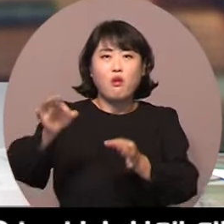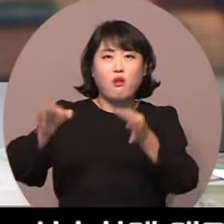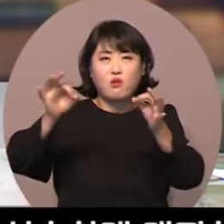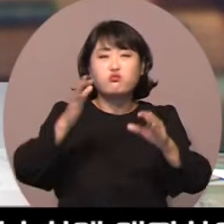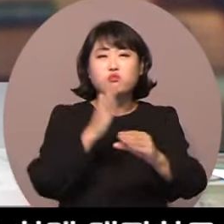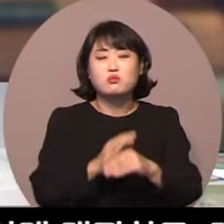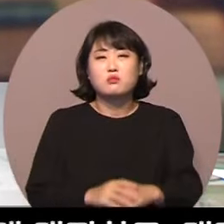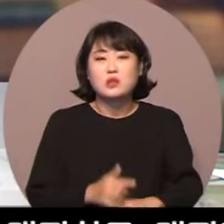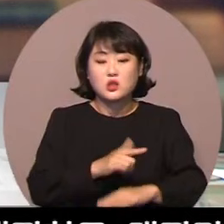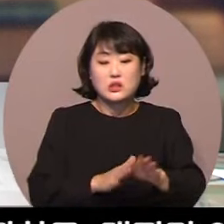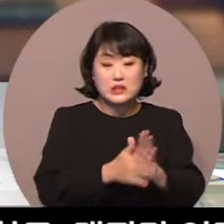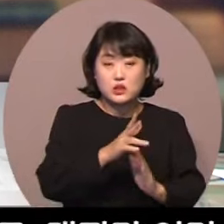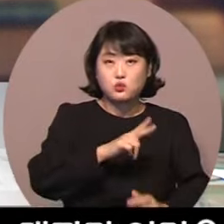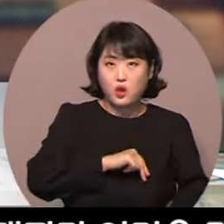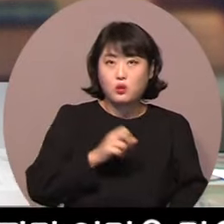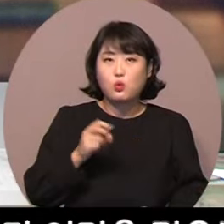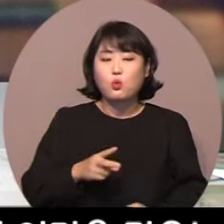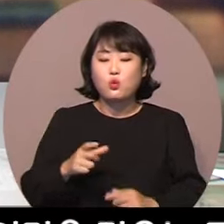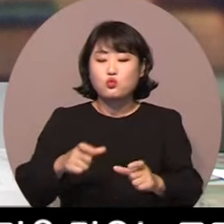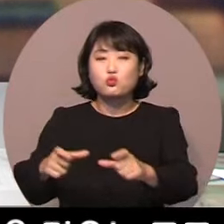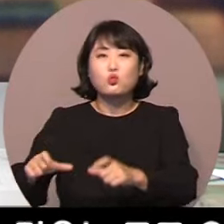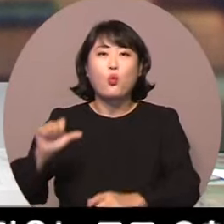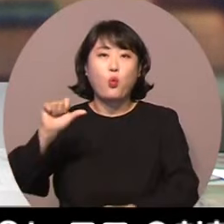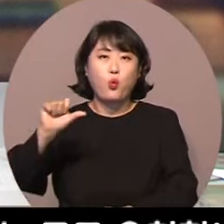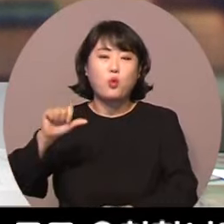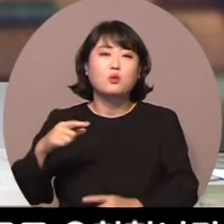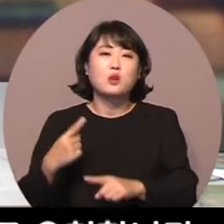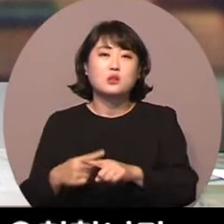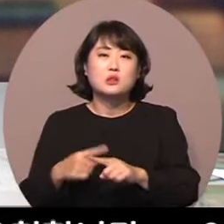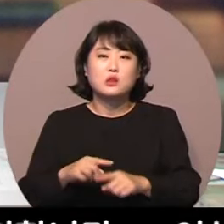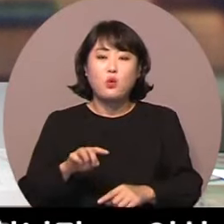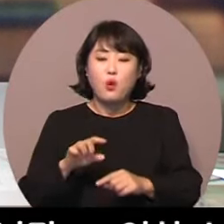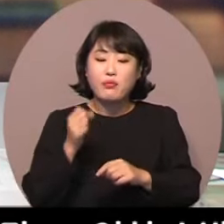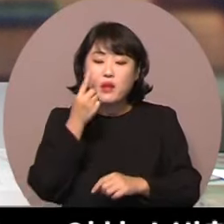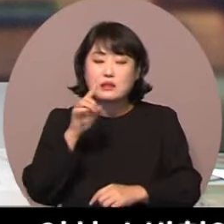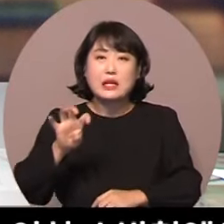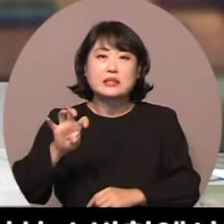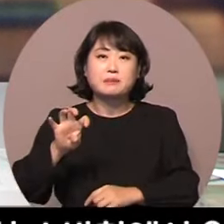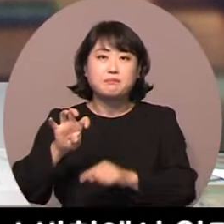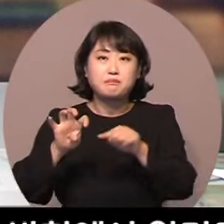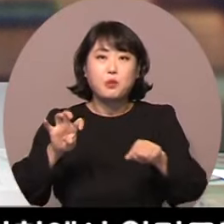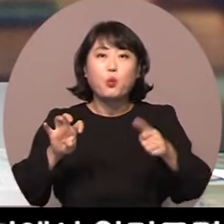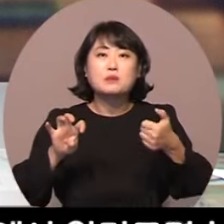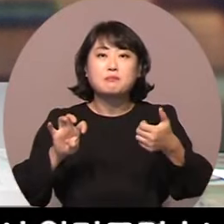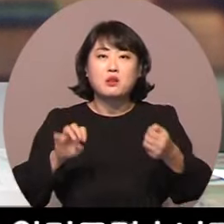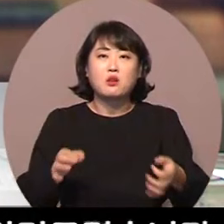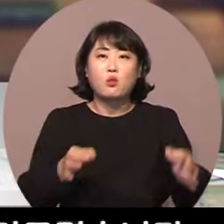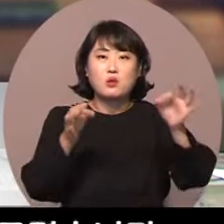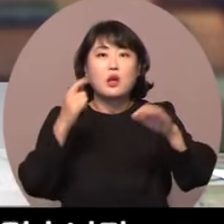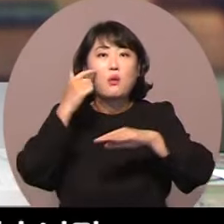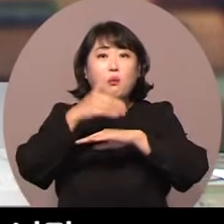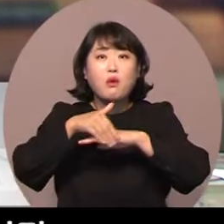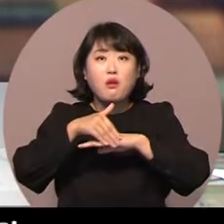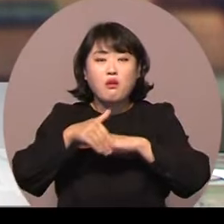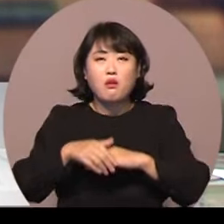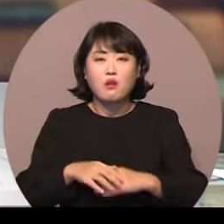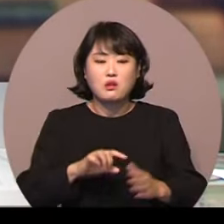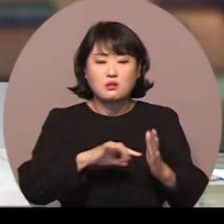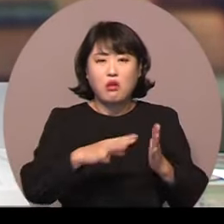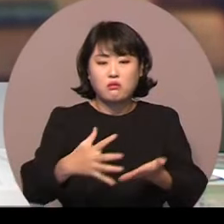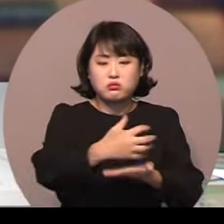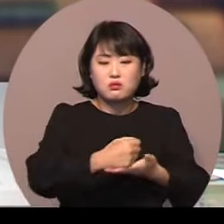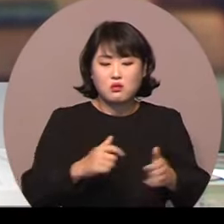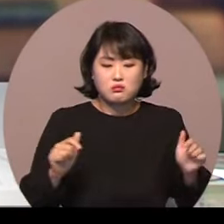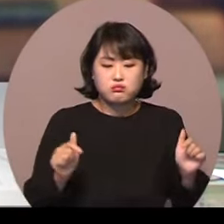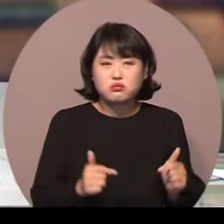다섯 개 구 2회도 상한액 최대치인 월 40에서 50만 원을 올릴 계획인데 세수 감소로 지자체마다